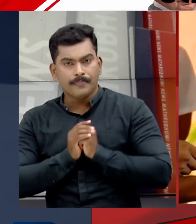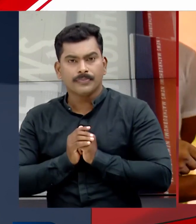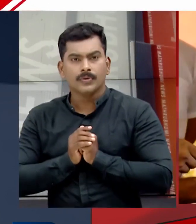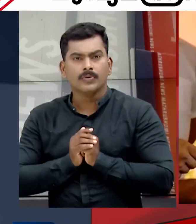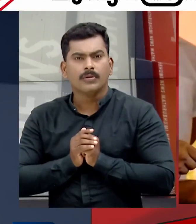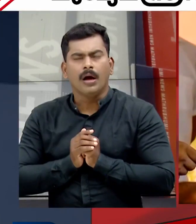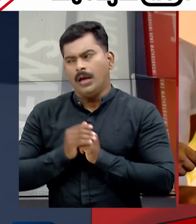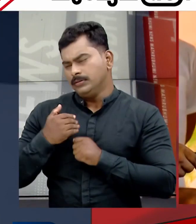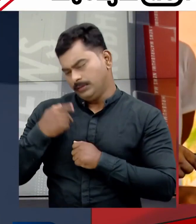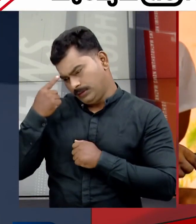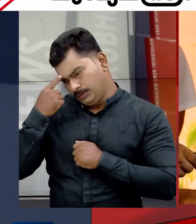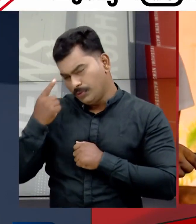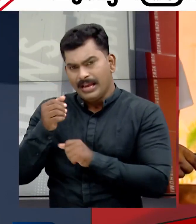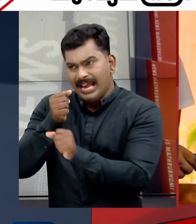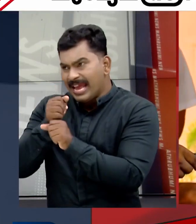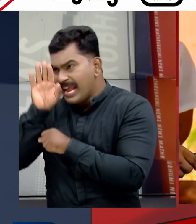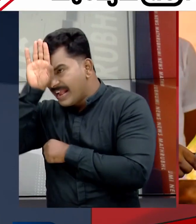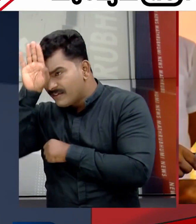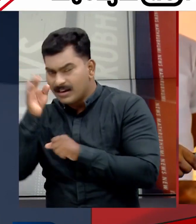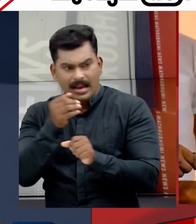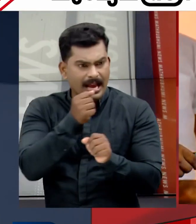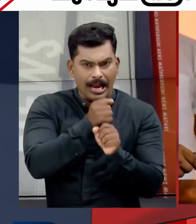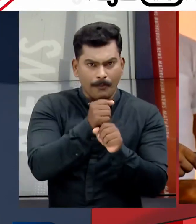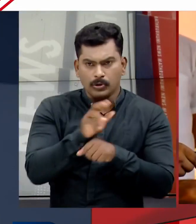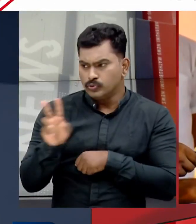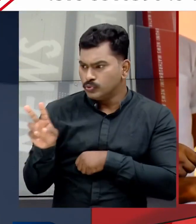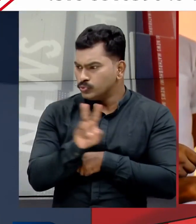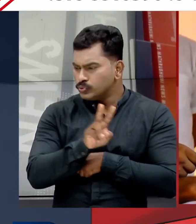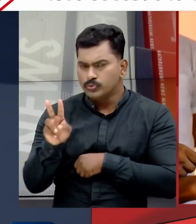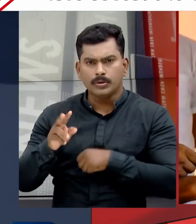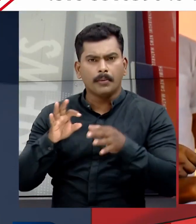തമ്മിൽ എന്തുകൊണ്ടാണ് തെറ്റുന്നത് എന്ന് ആർക്കും മനസ്സിലാവുന്നില്ല.